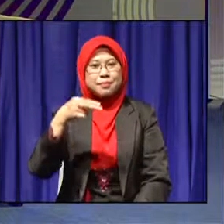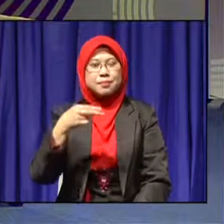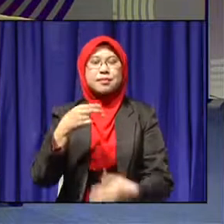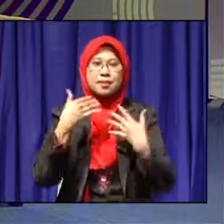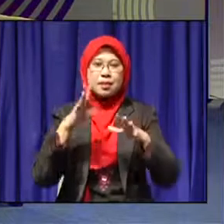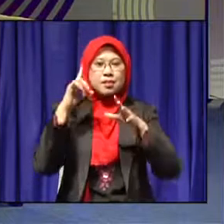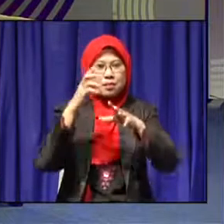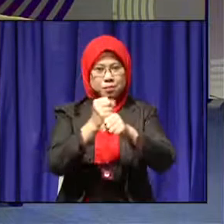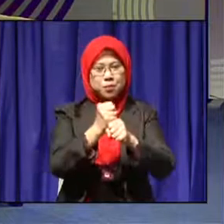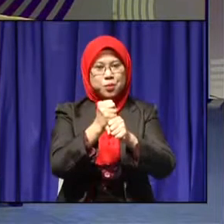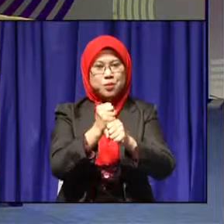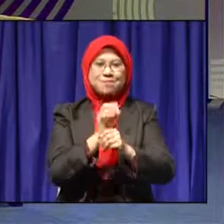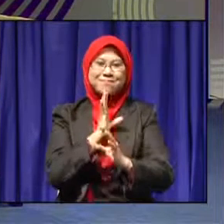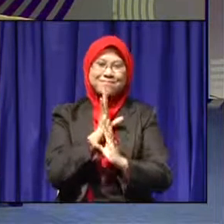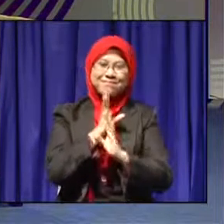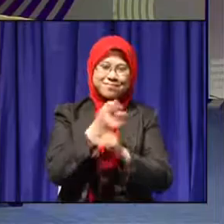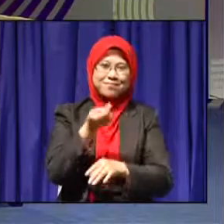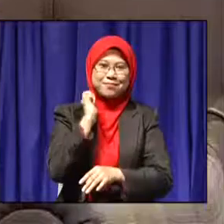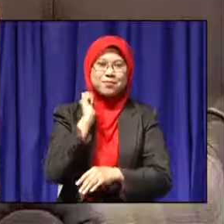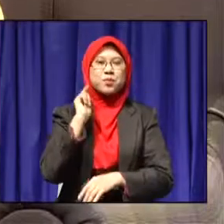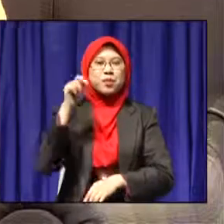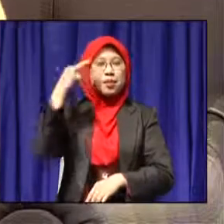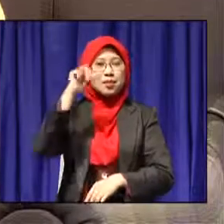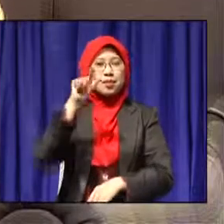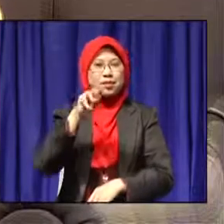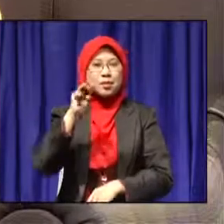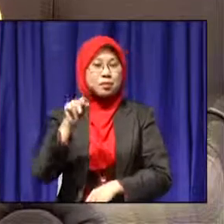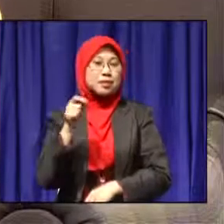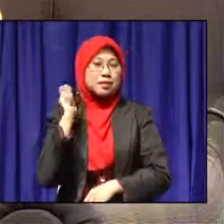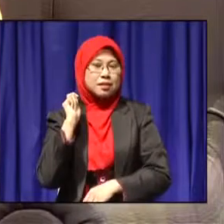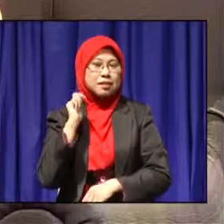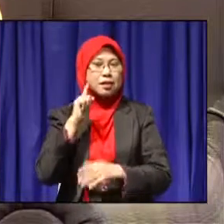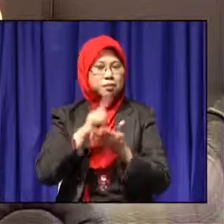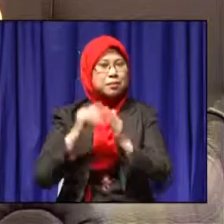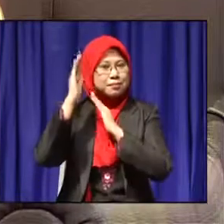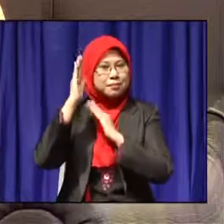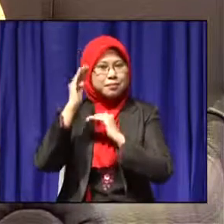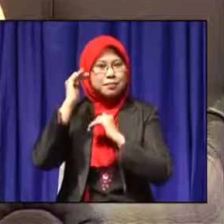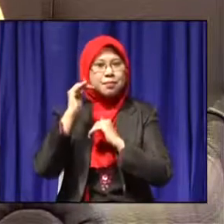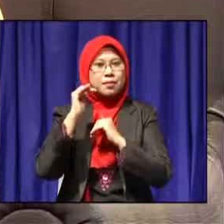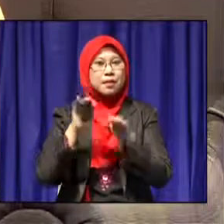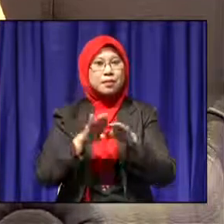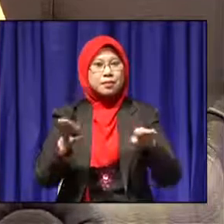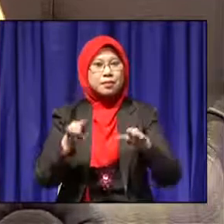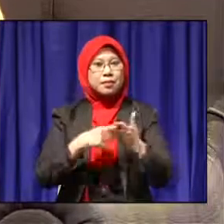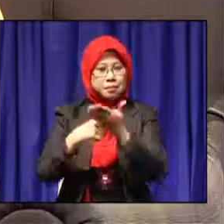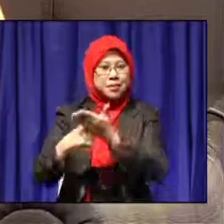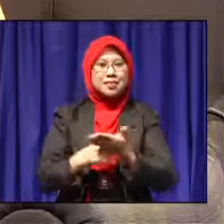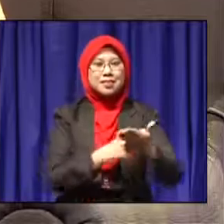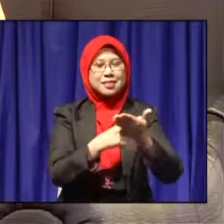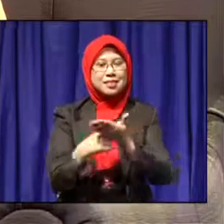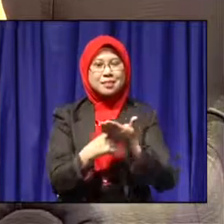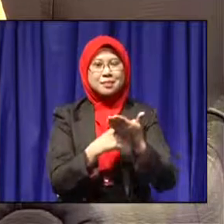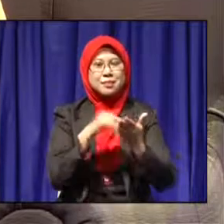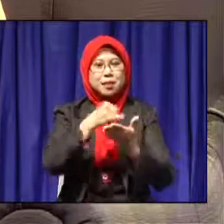dirumuskan banyak DPT diridhoi oleh Tuhan hazman ya aku yang kita harapkan daripada Black Foam wacana ilmu pada hari